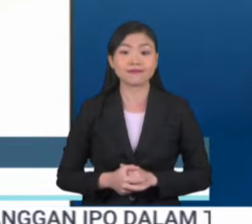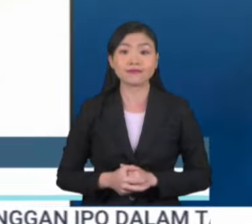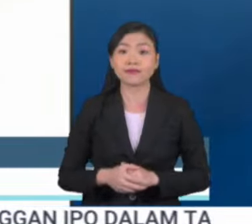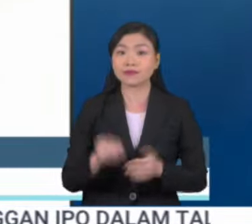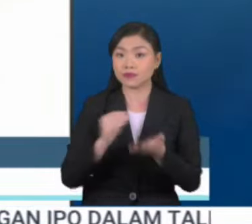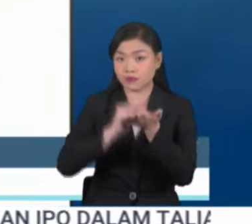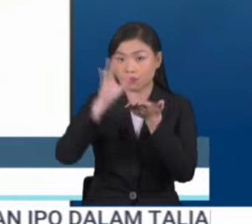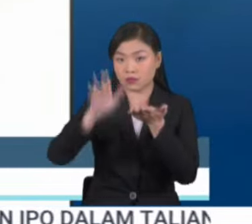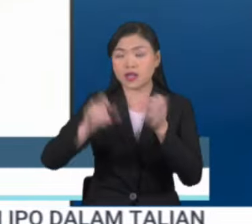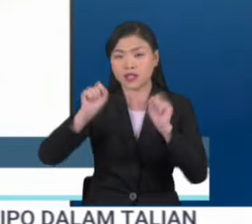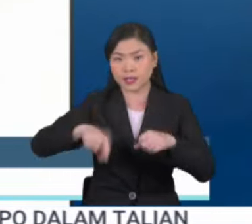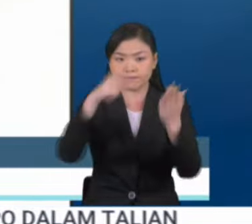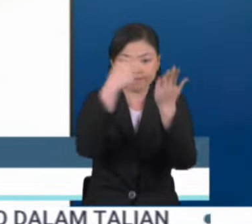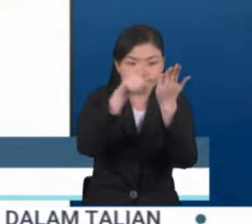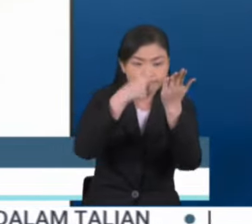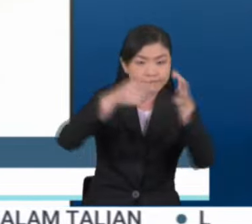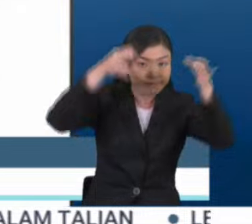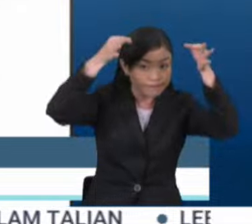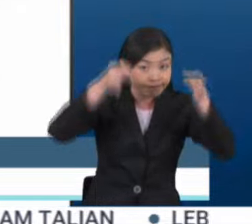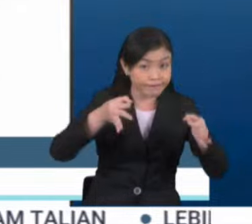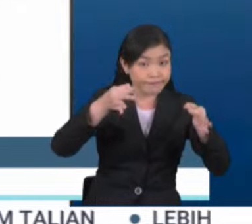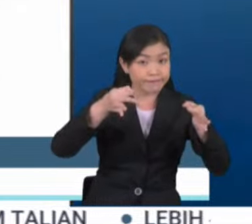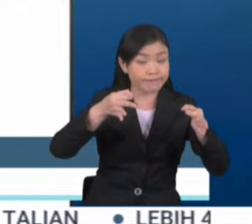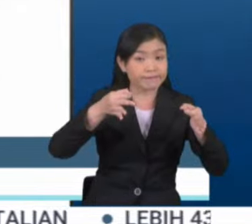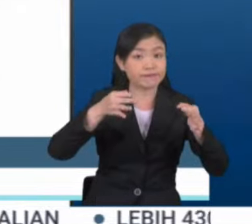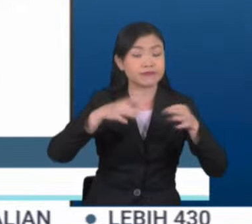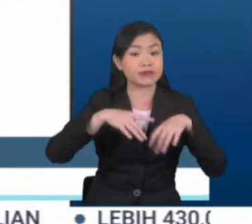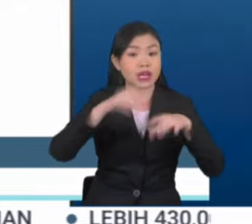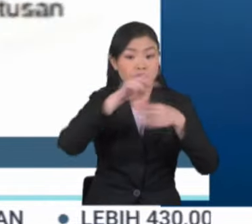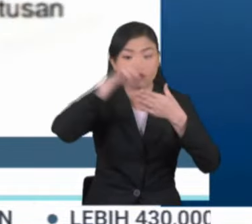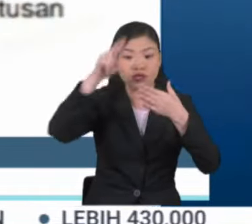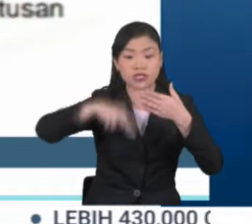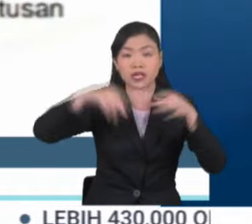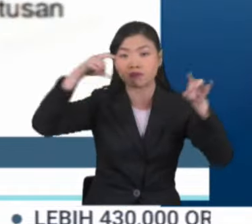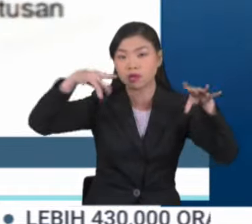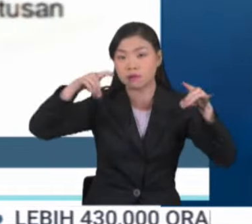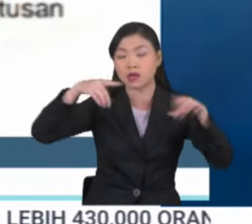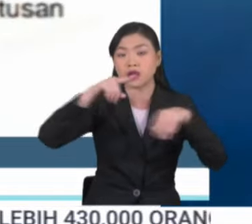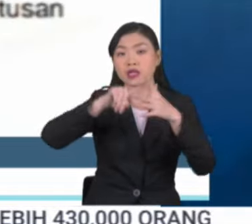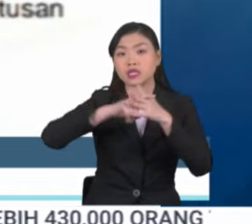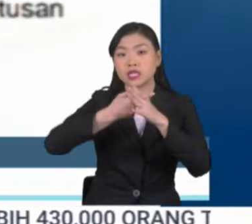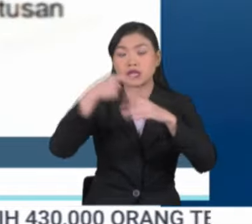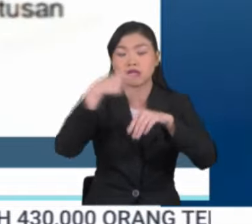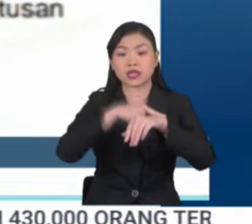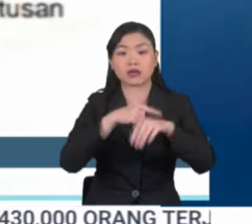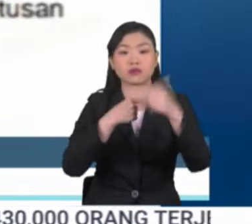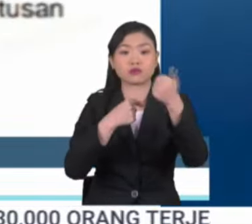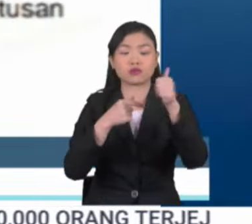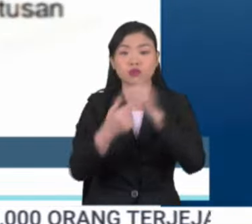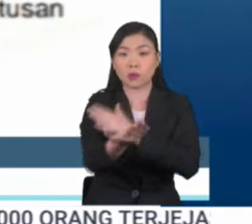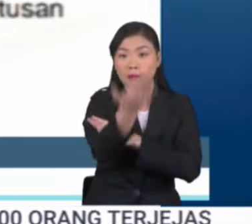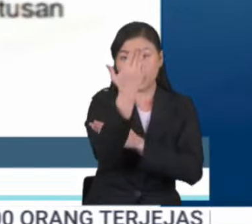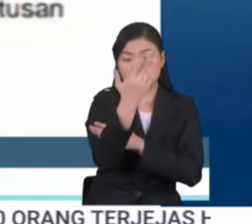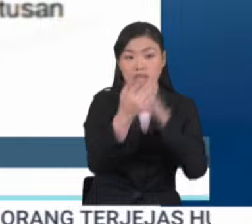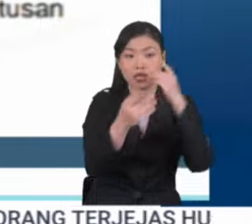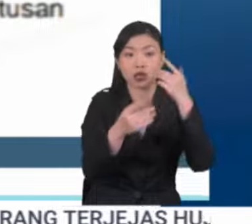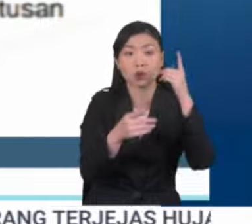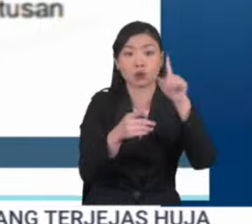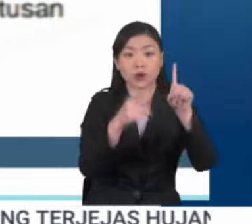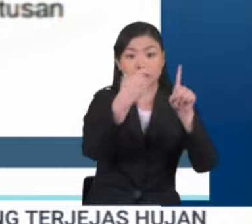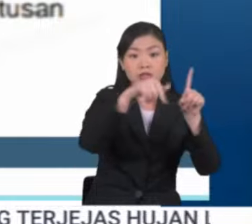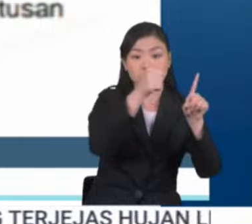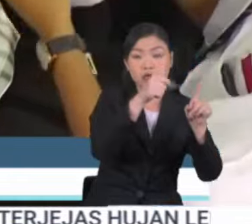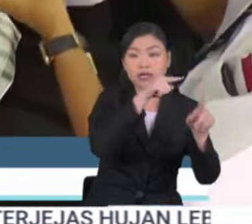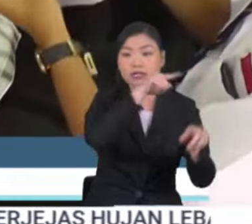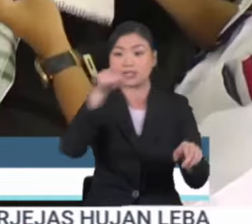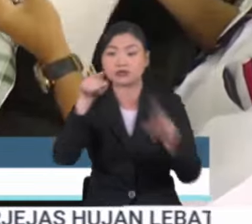Calon boleh membuat semakan keputusan pemeriksaan di Pautan Tentera mulai 10 pagi pada 1 Oktober hingga 6 petang 7